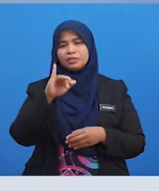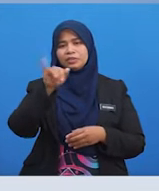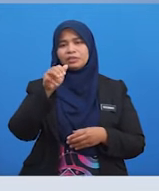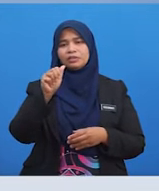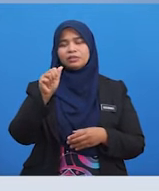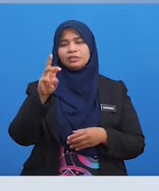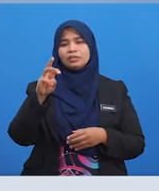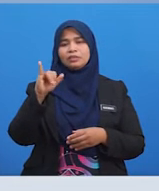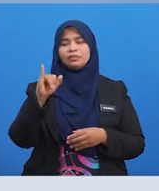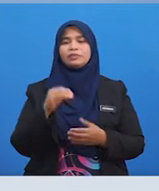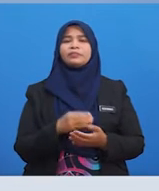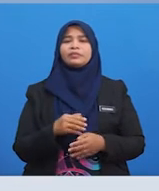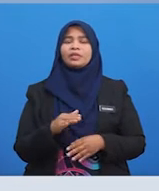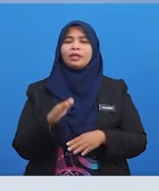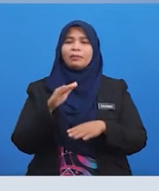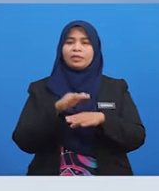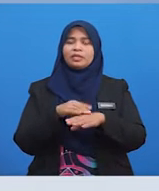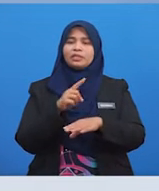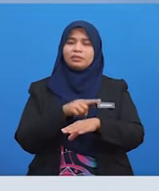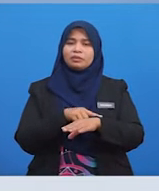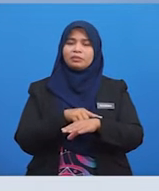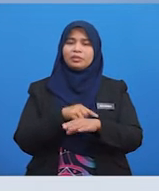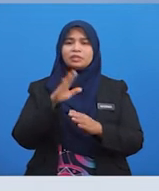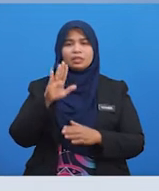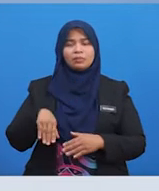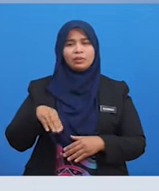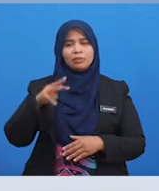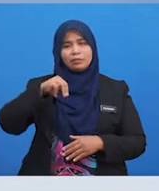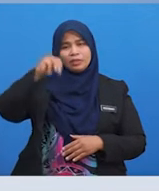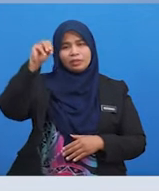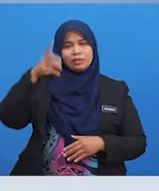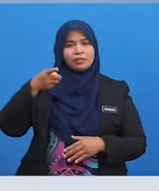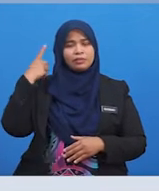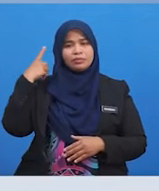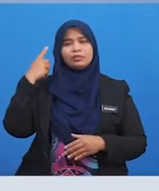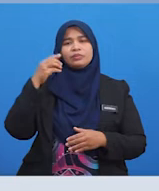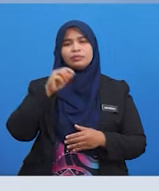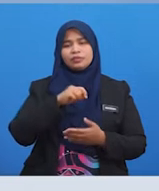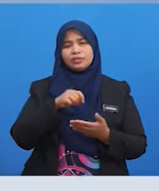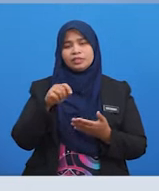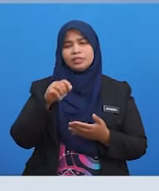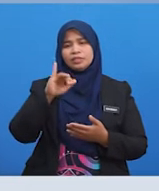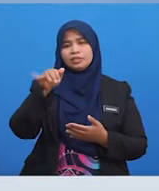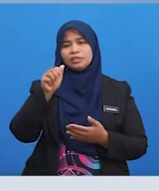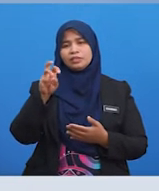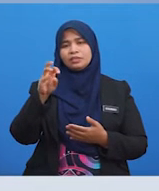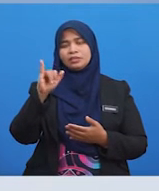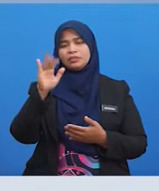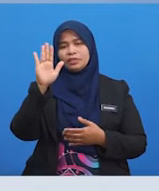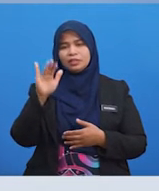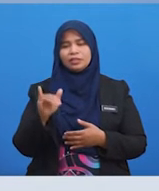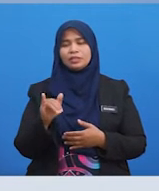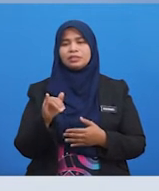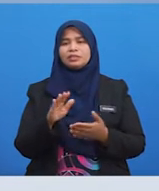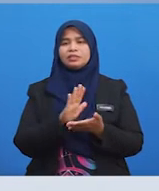Jawi. Pada zaman sebelum merdeka dahulu, tulisan Jawi